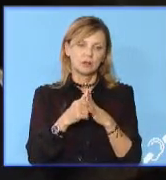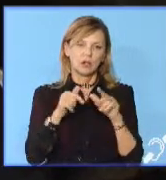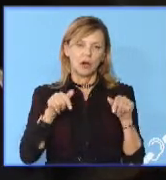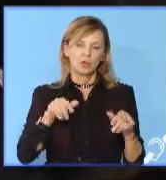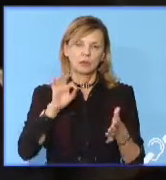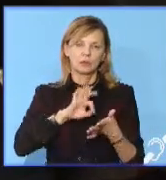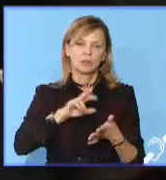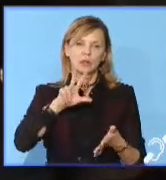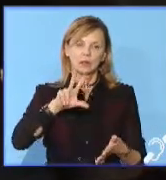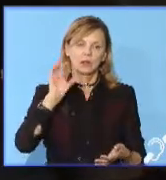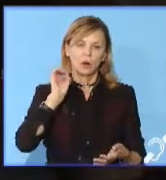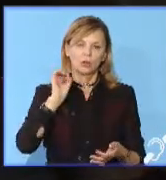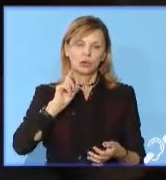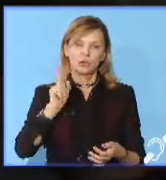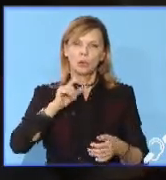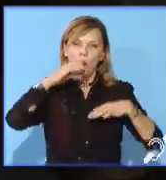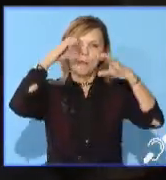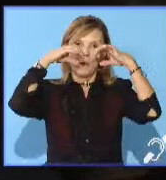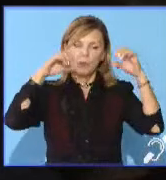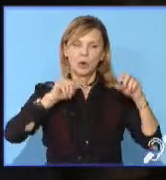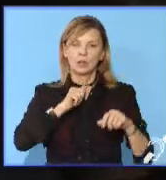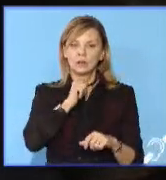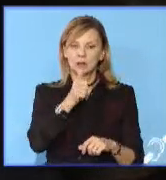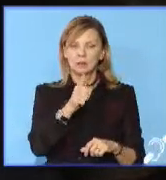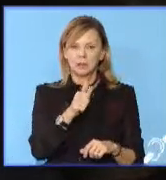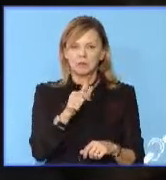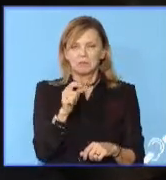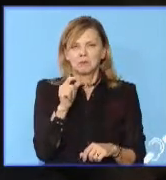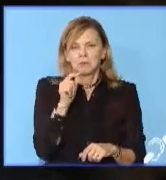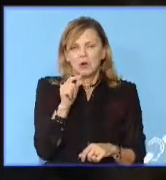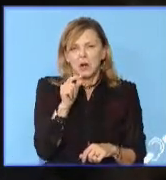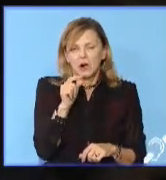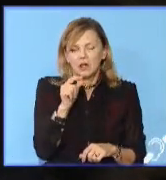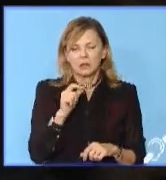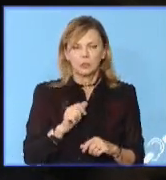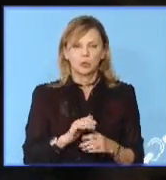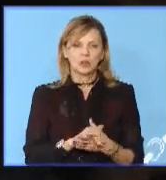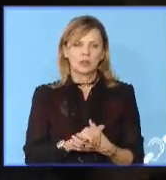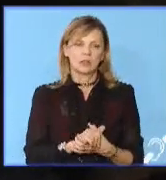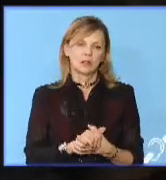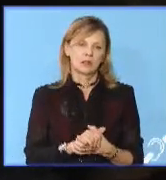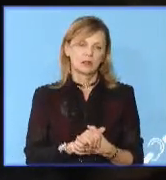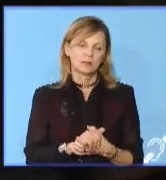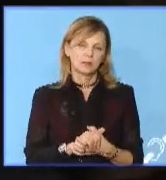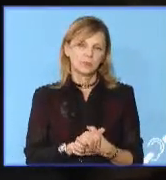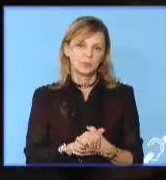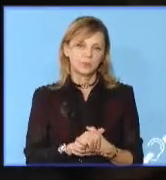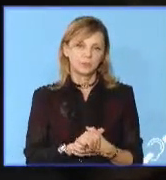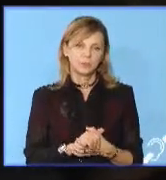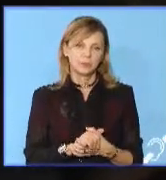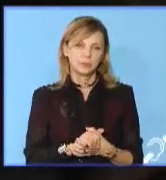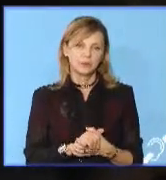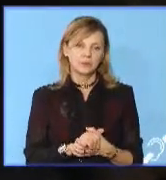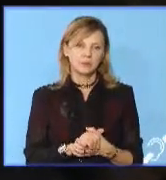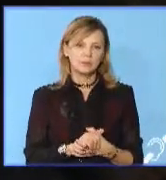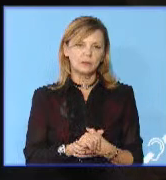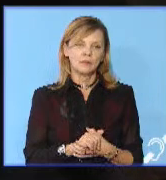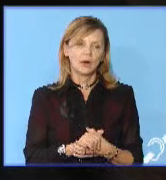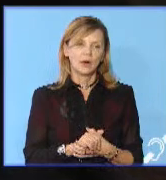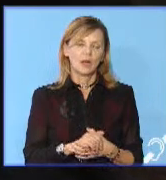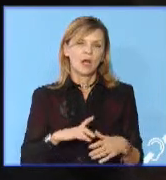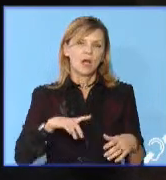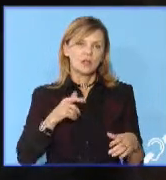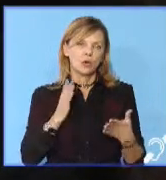3 octombrie n-a mai plouat decât, eu știu, adunat, așa, dacă ar fi, să zicem, să cumulăm 12-13 litri. Ne